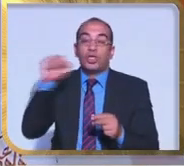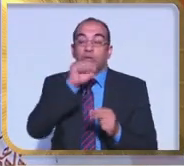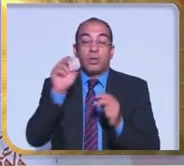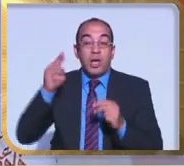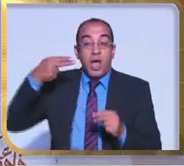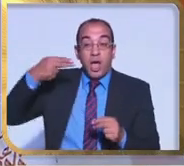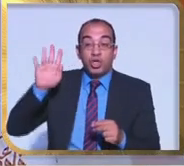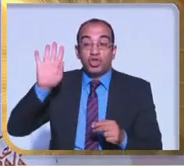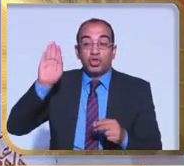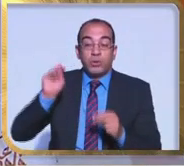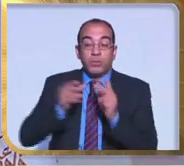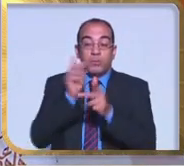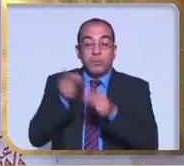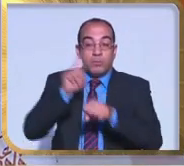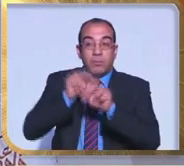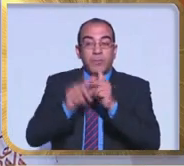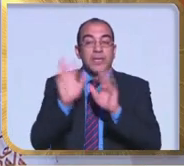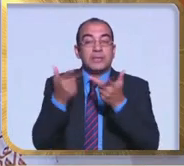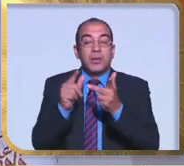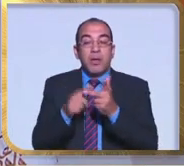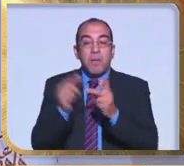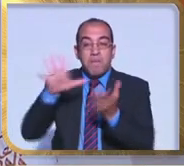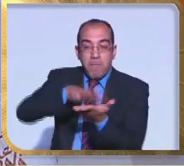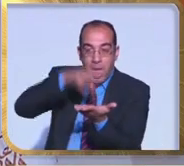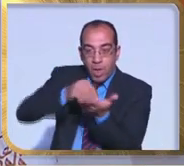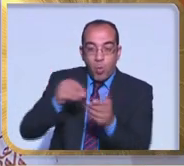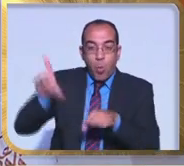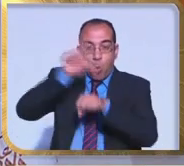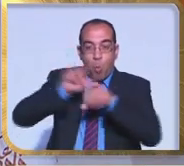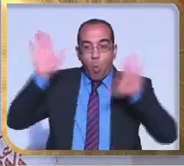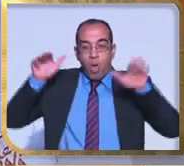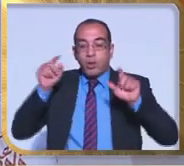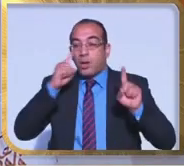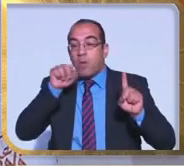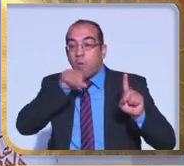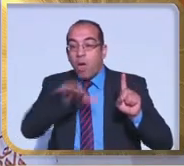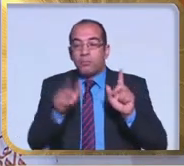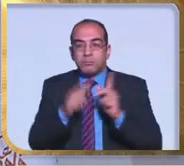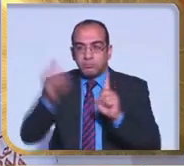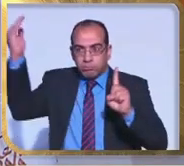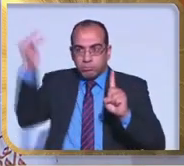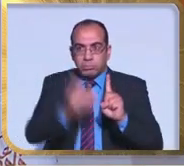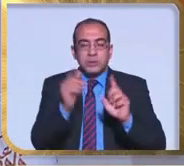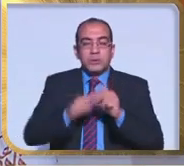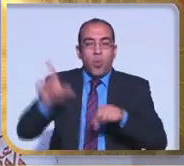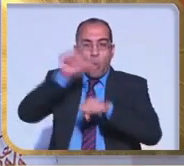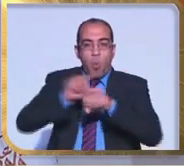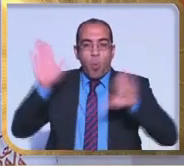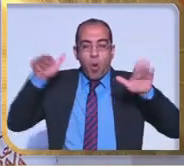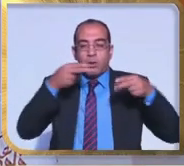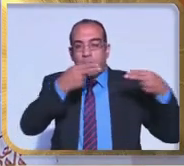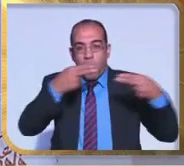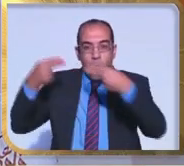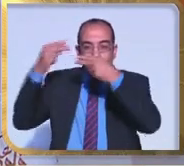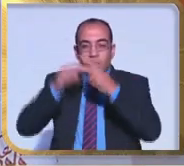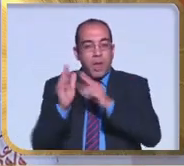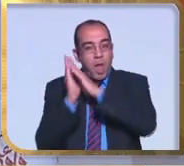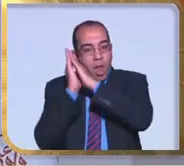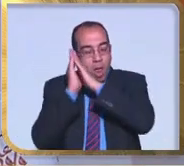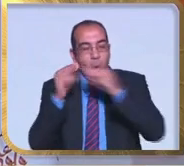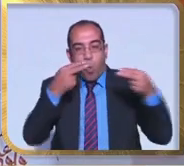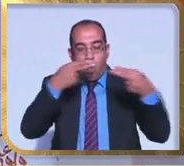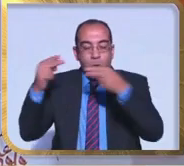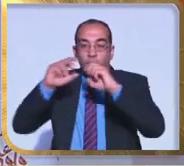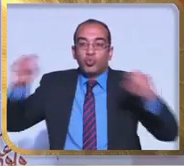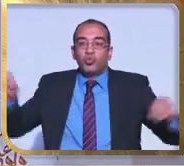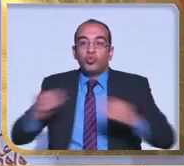اللي بتحكي فيها كيف كان بدء الوحي إلى رسول الله صلى الله عليه وسلم، وابتدأ الأمر ده كانت بالرؤيا الصادقة التي يراها كفلق